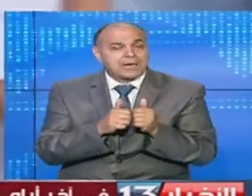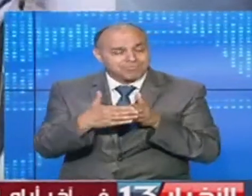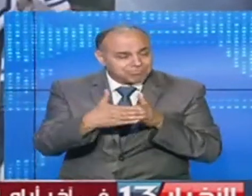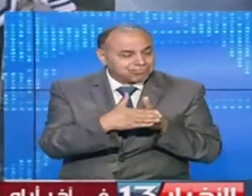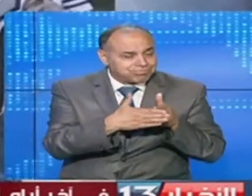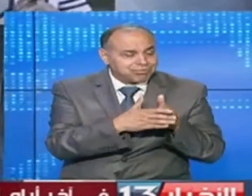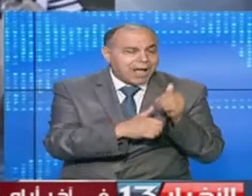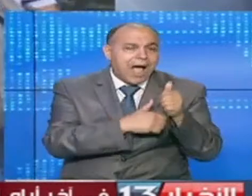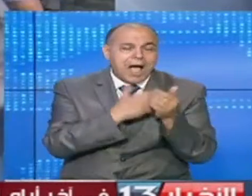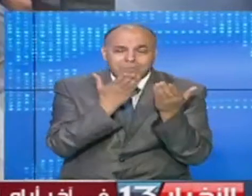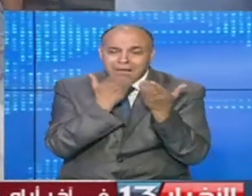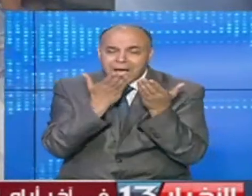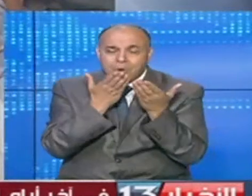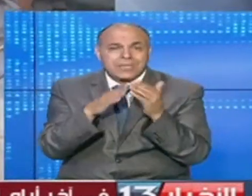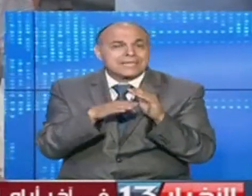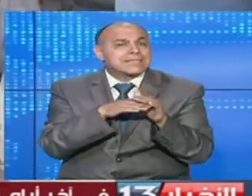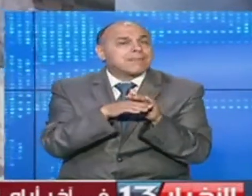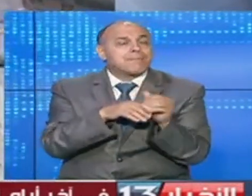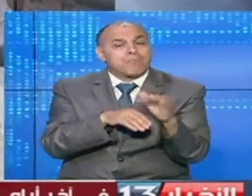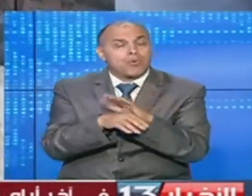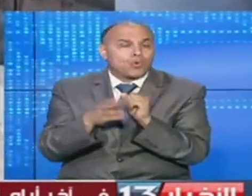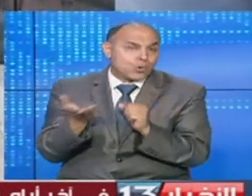في السنه الدراسيه بسبب